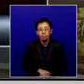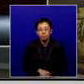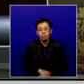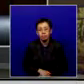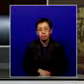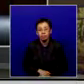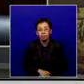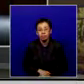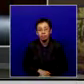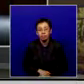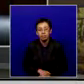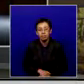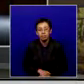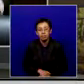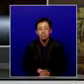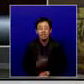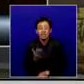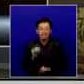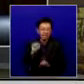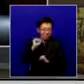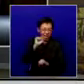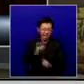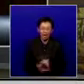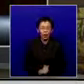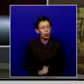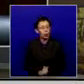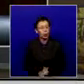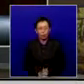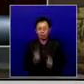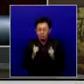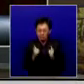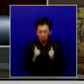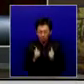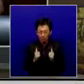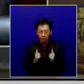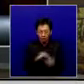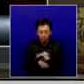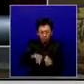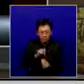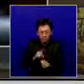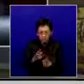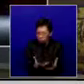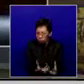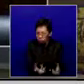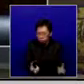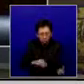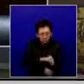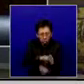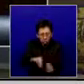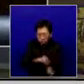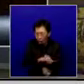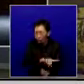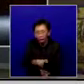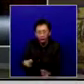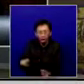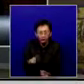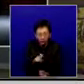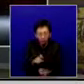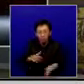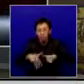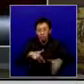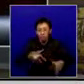ท่านประกาศชัยชนะเหนือความพังพินาศของเศรษฐกิจเหนือความทุกข์เข็ญของประชาชน